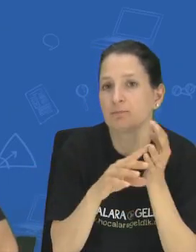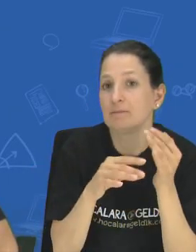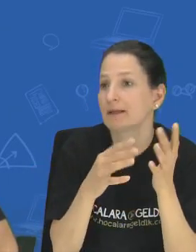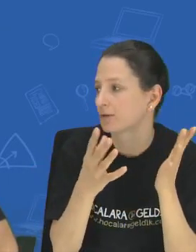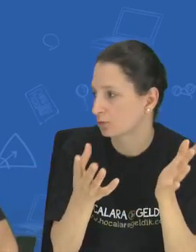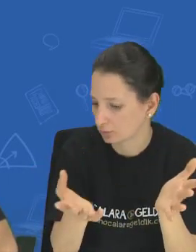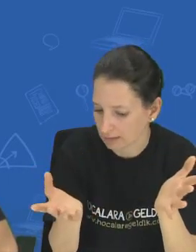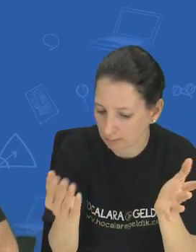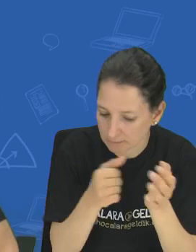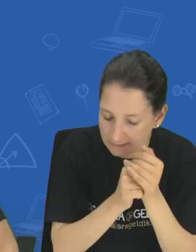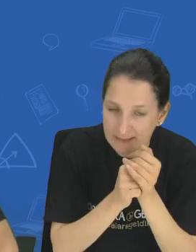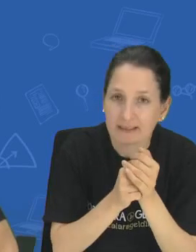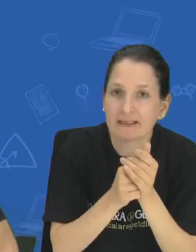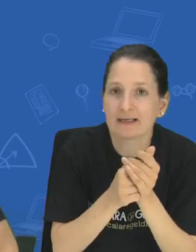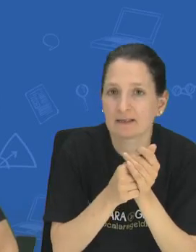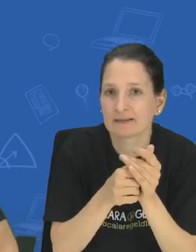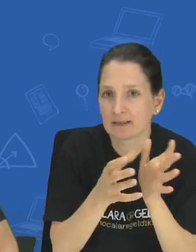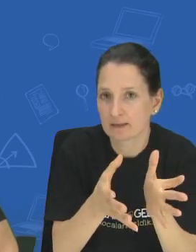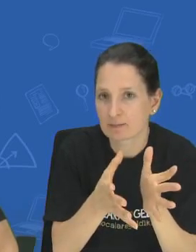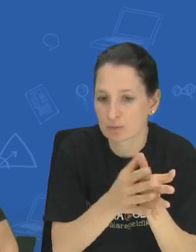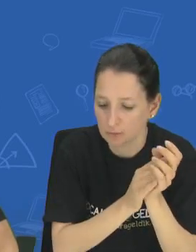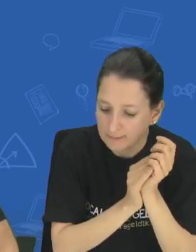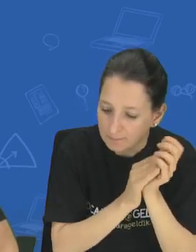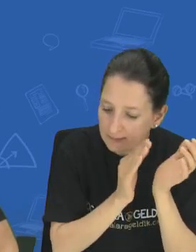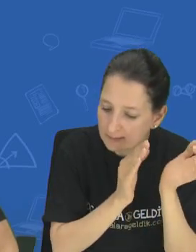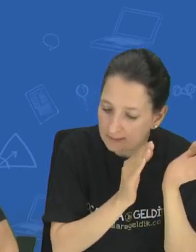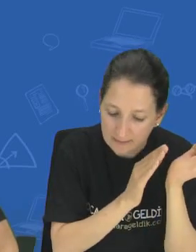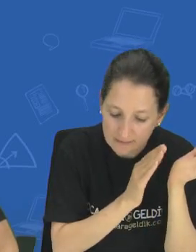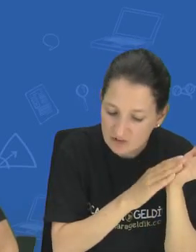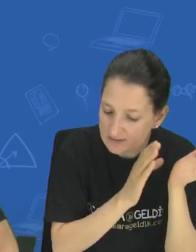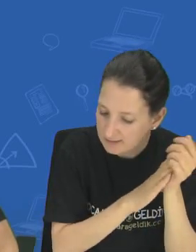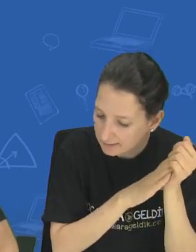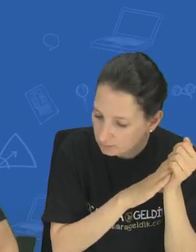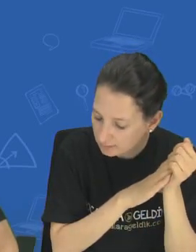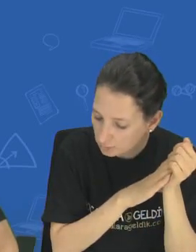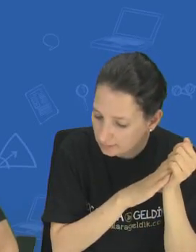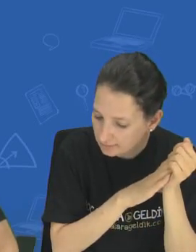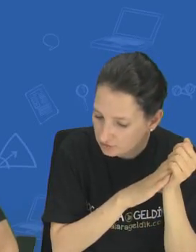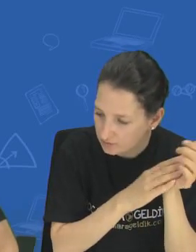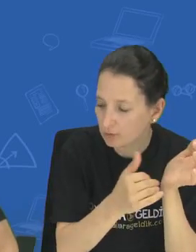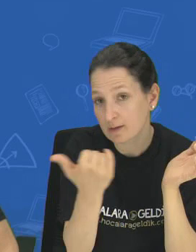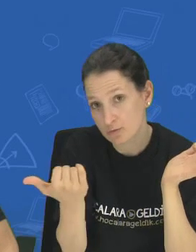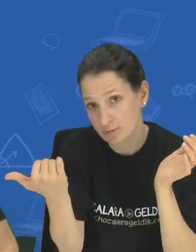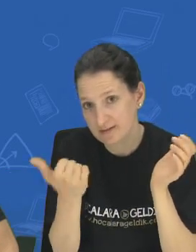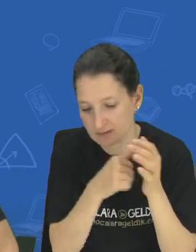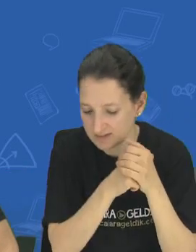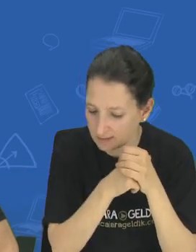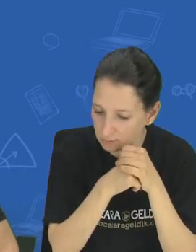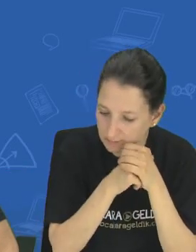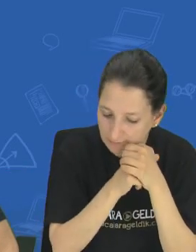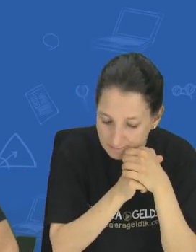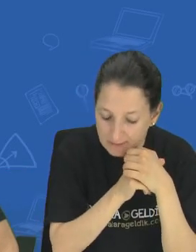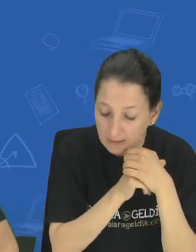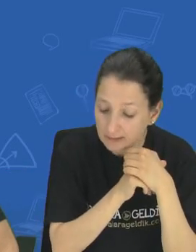matematik. Muhakkak bilmek zorundalar bunları ki alanlarına hakim olsunlar. Çeşitli sanayi kollarında çalışabiliyorlar, az önce bahsettiğimiz